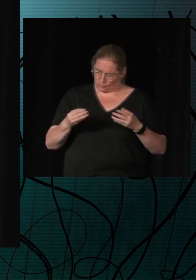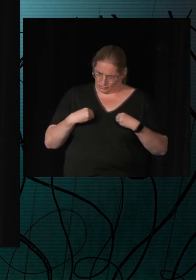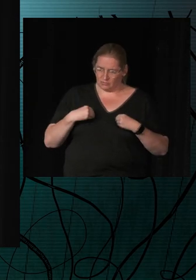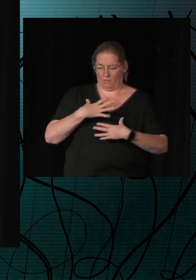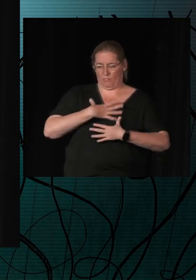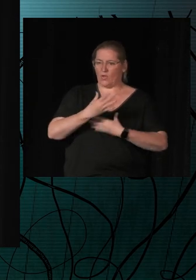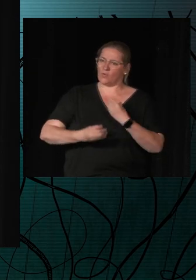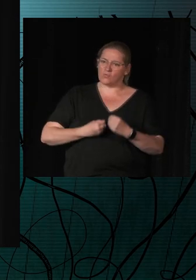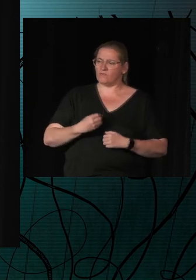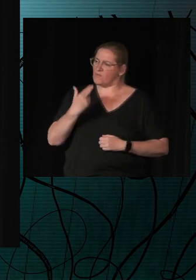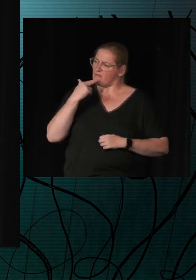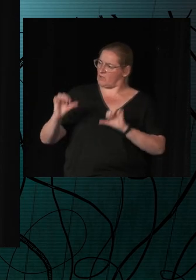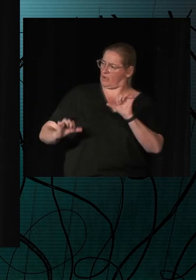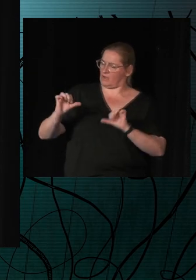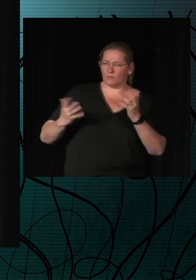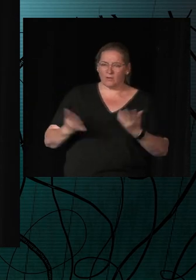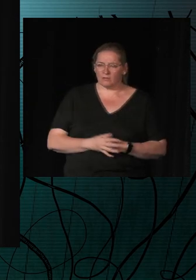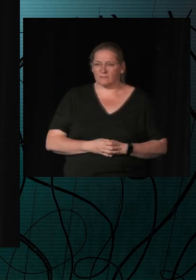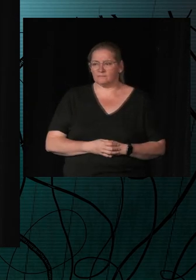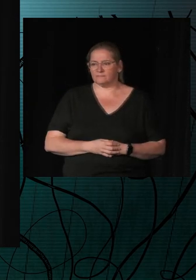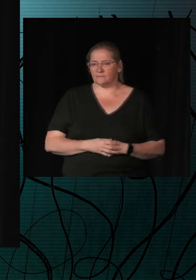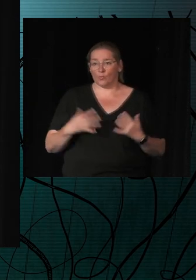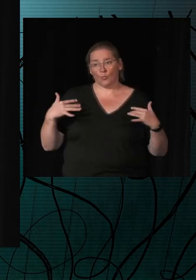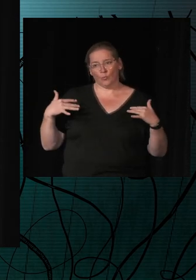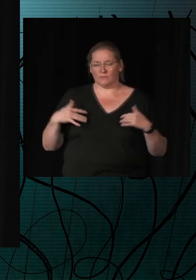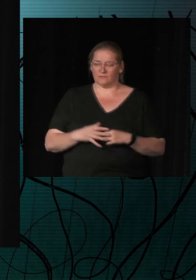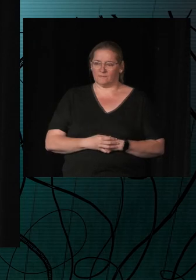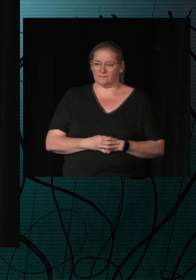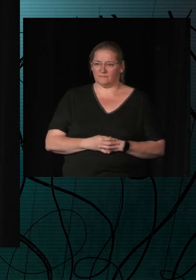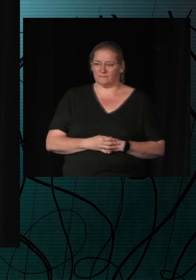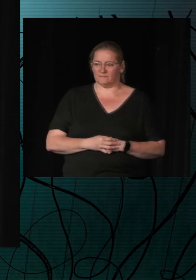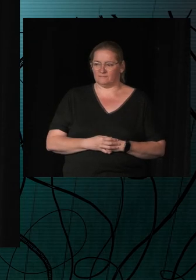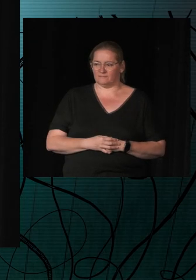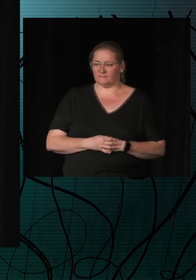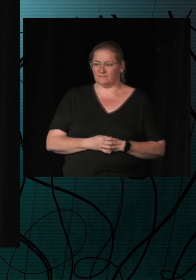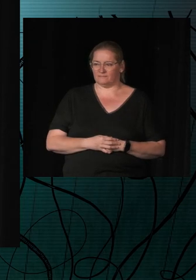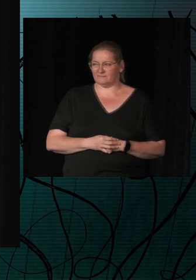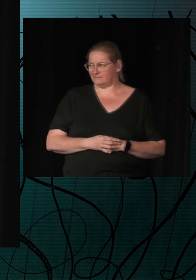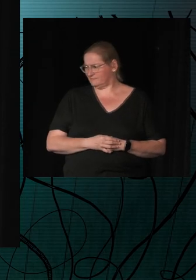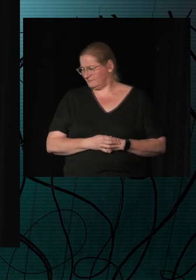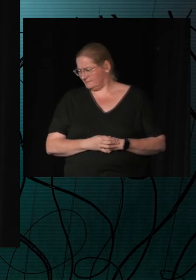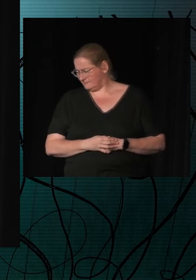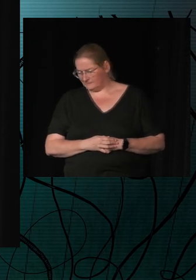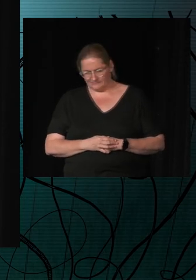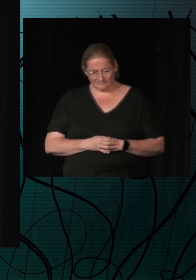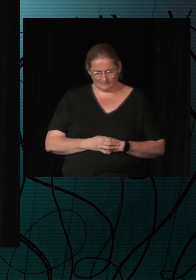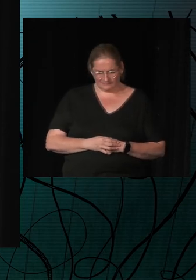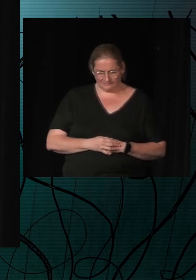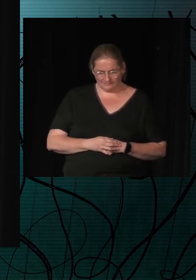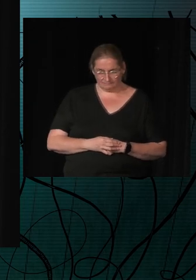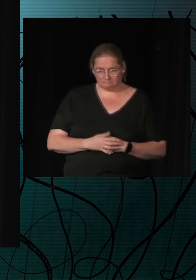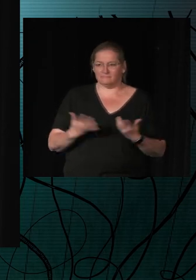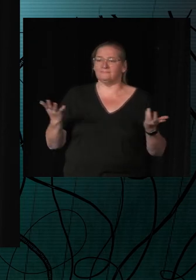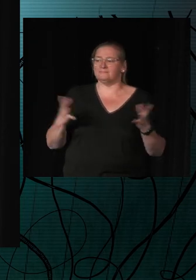basé sur l'idée de performance selon toi oh oui tuas tuas pas parlé d'un extrait ou voilà si voilà voilà parce que